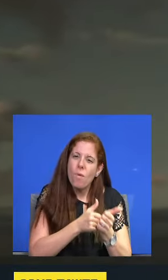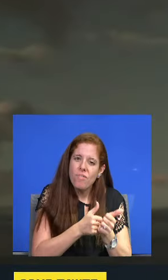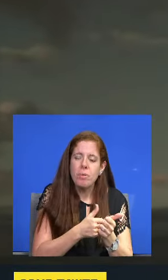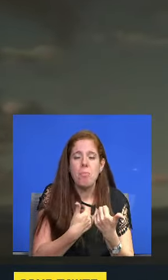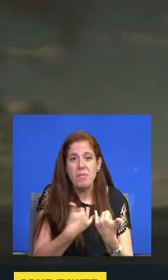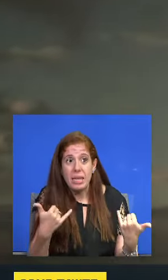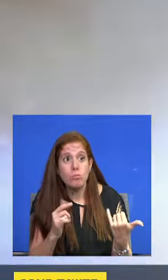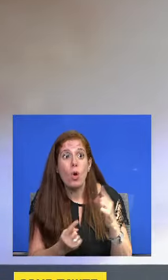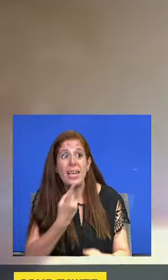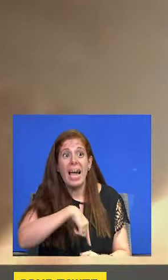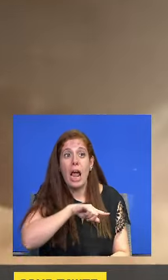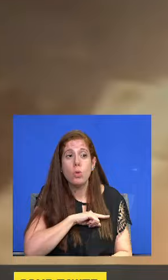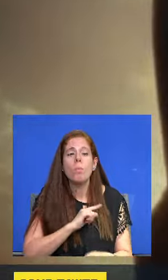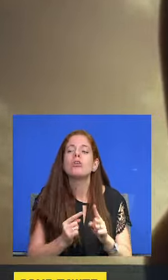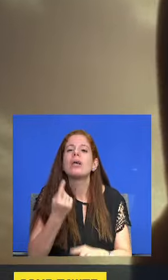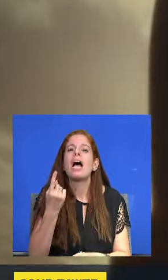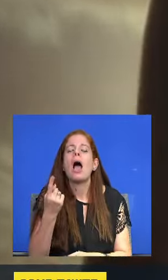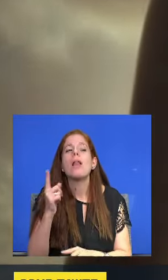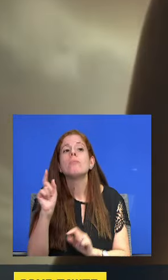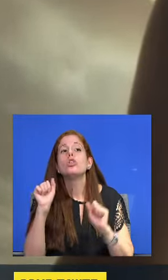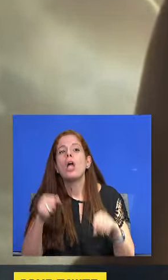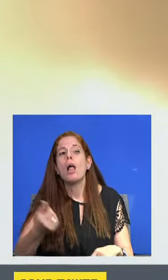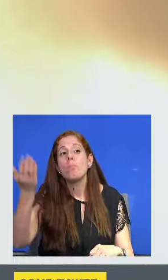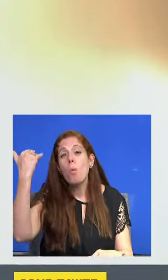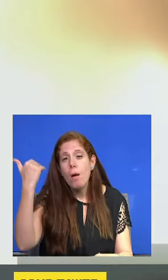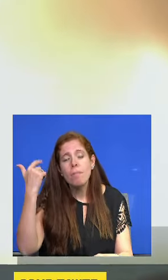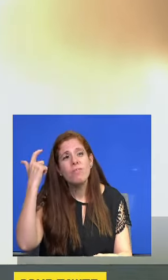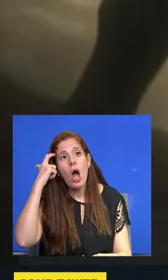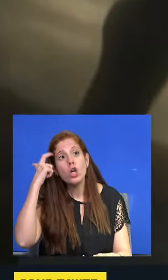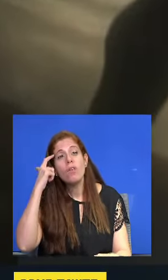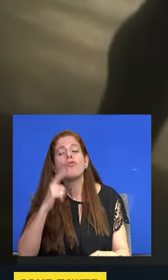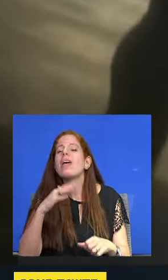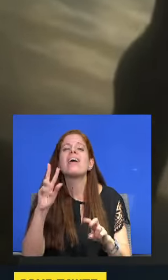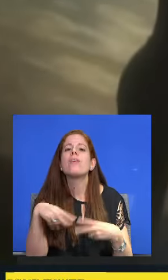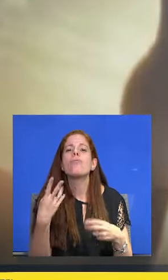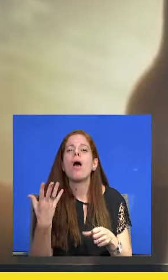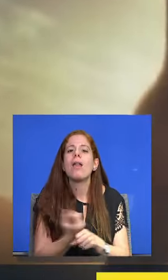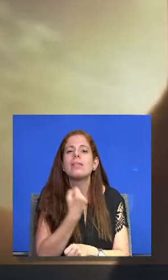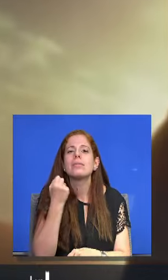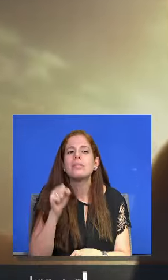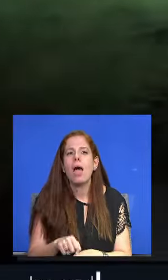מה שקרה ליצור הקודם ששלט כאן, וחשב שהוא בלתי מנוצח.